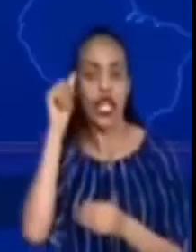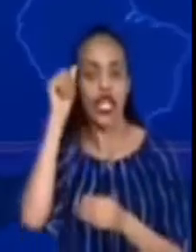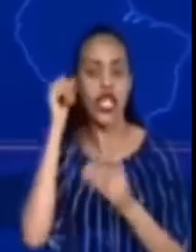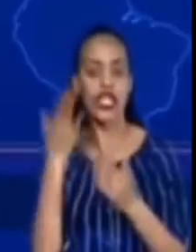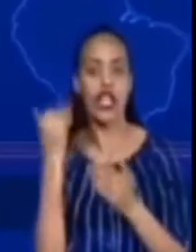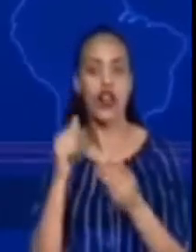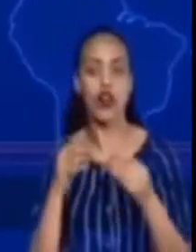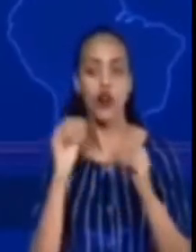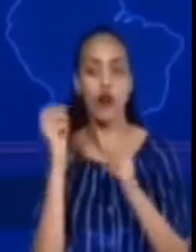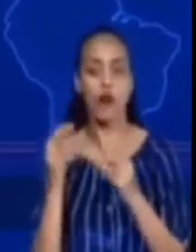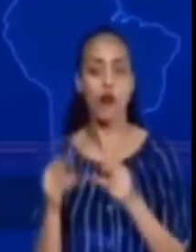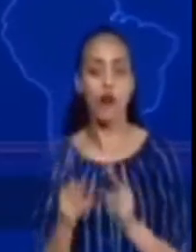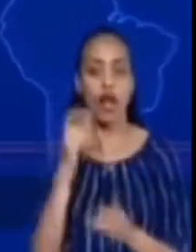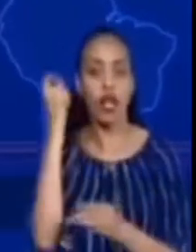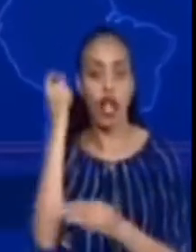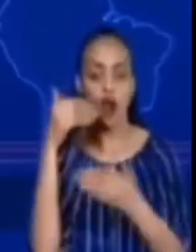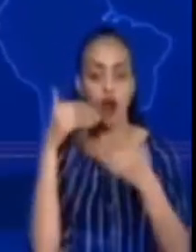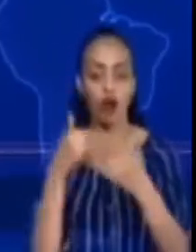ሪኩም ዘመድኩን